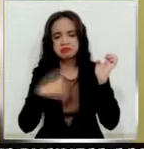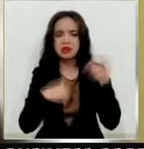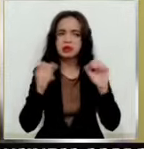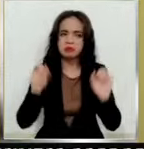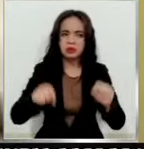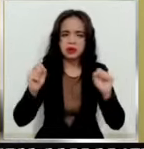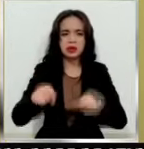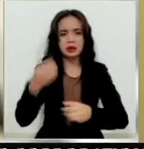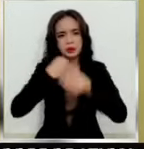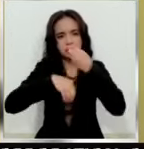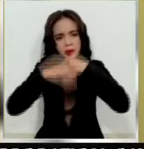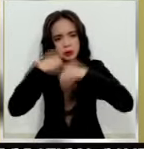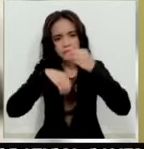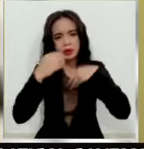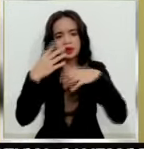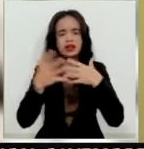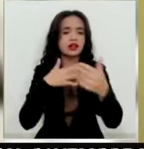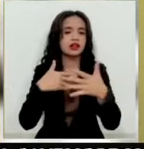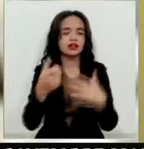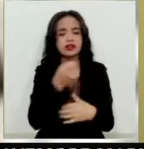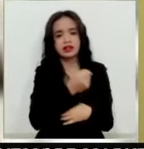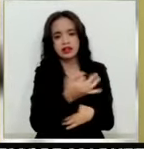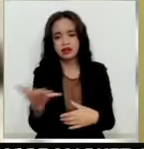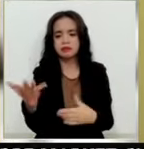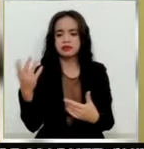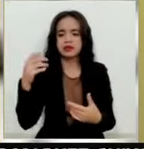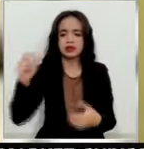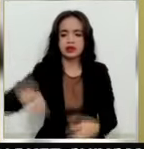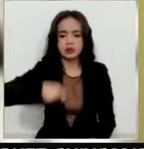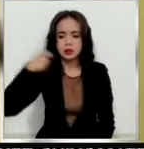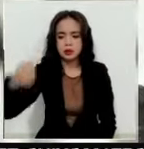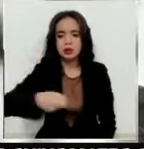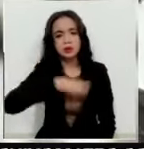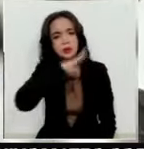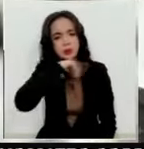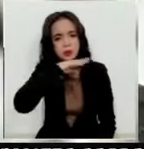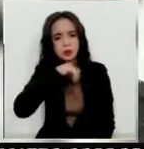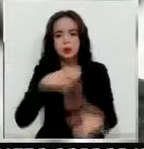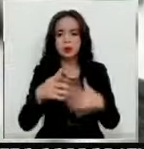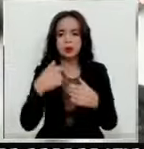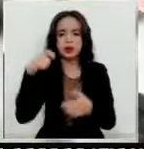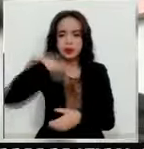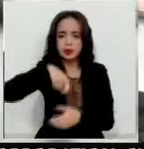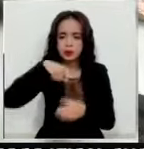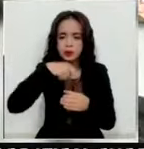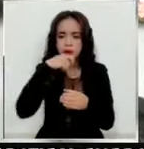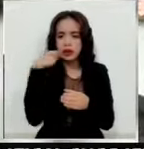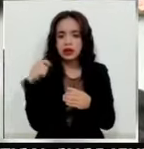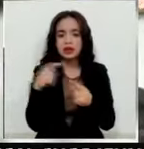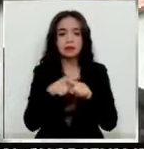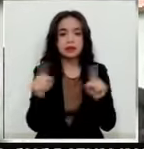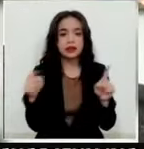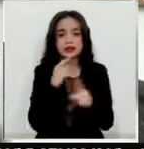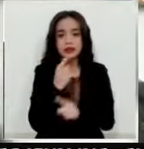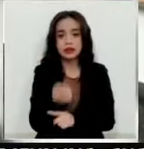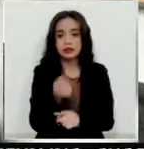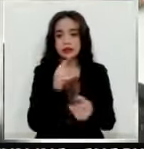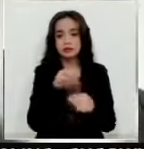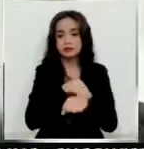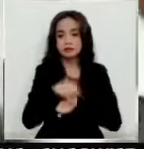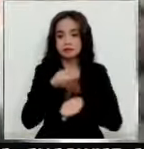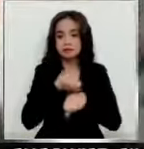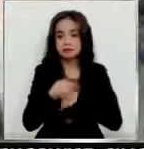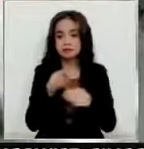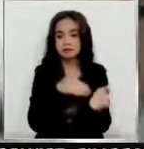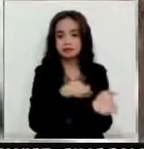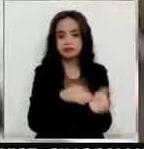ng kahit ilang lechon o kahit ilang hamon o kahit ilang barbecue. Payo ni Doc, sa bawat party na ating dadalawhan,